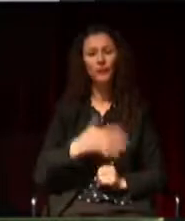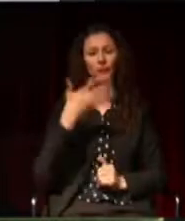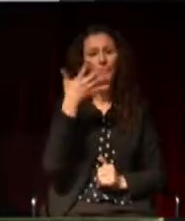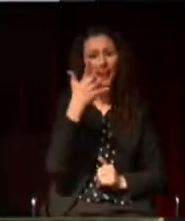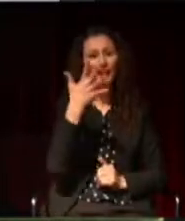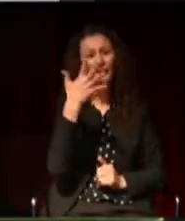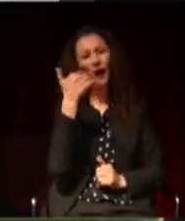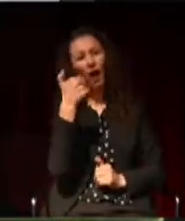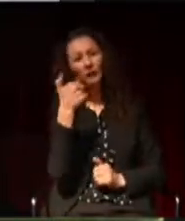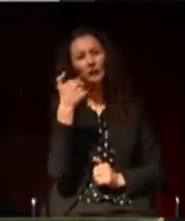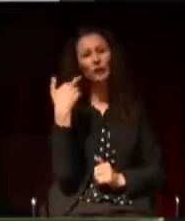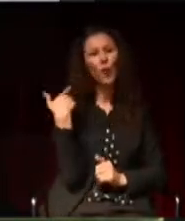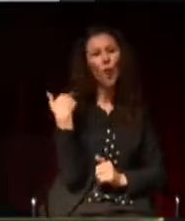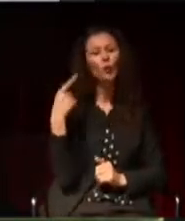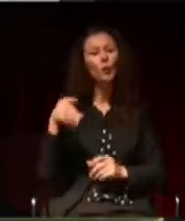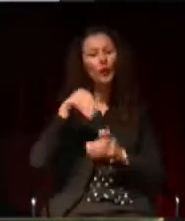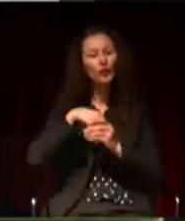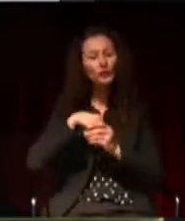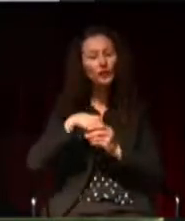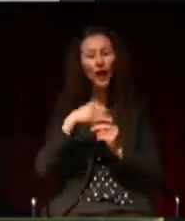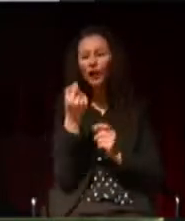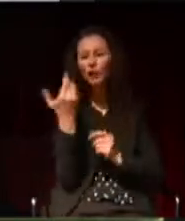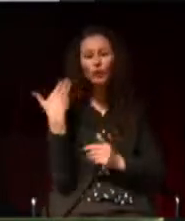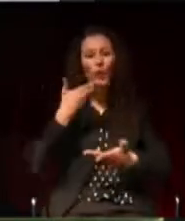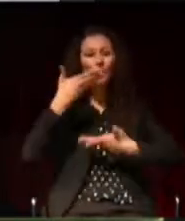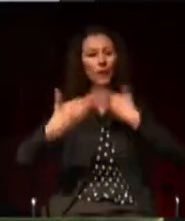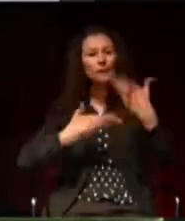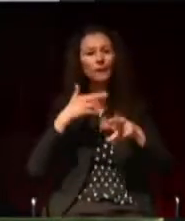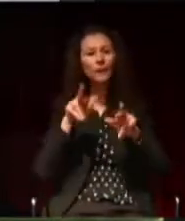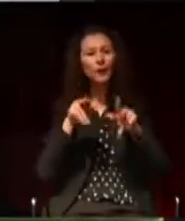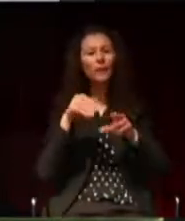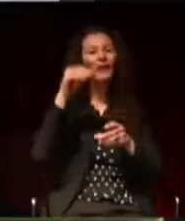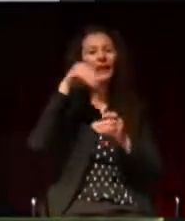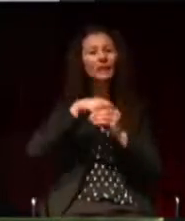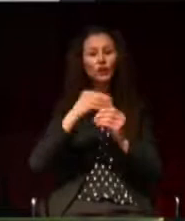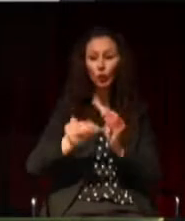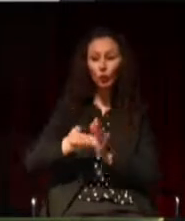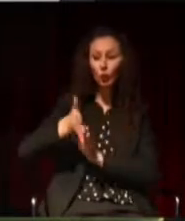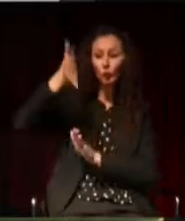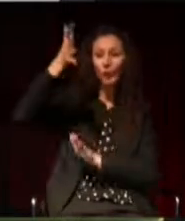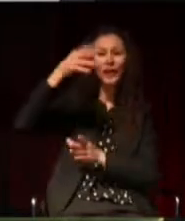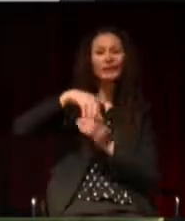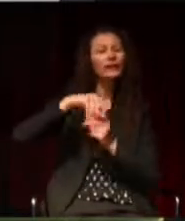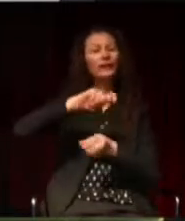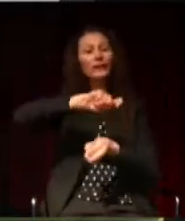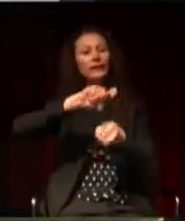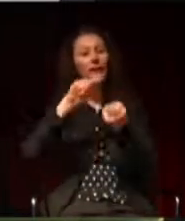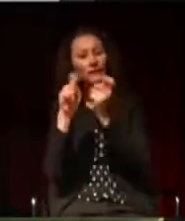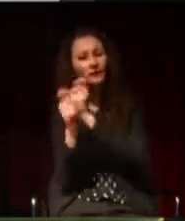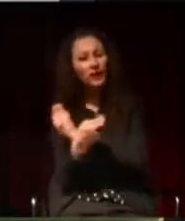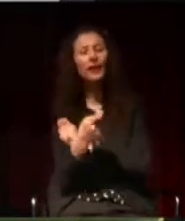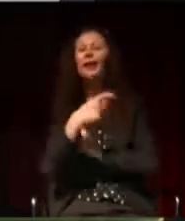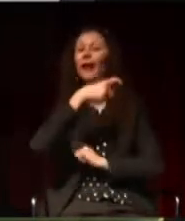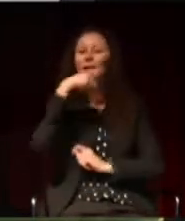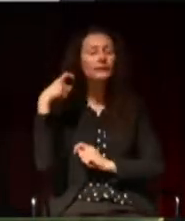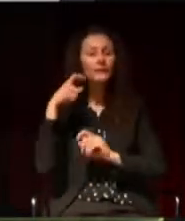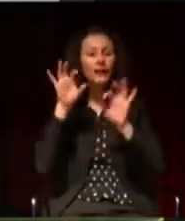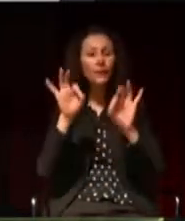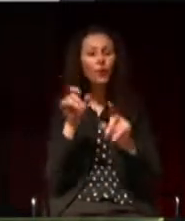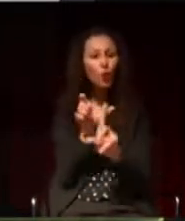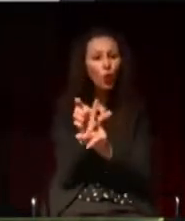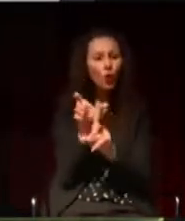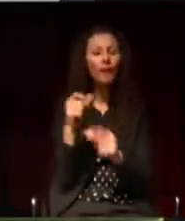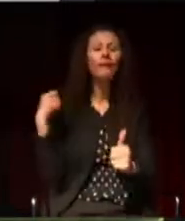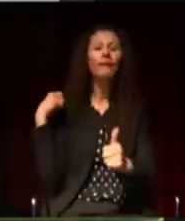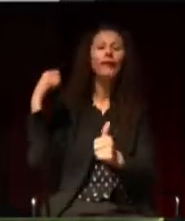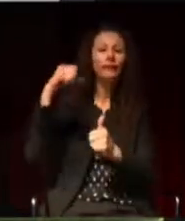5 ve 6 nolu hükümlerde az önce bahsettiğim gibi iç yüksekliklerle değiştirerek eski müktesep haklarını